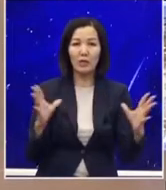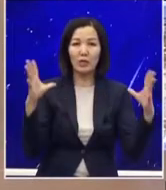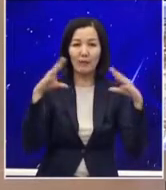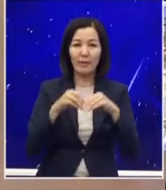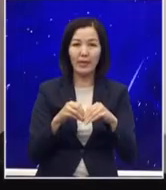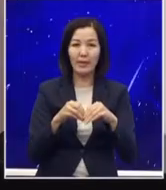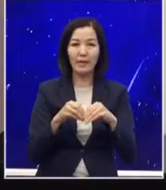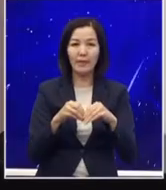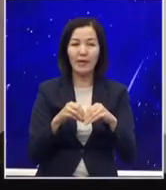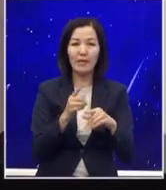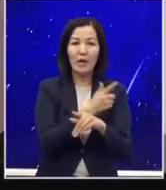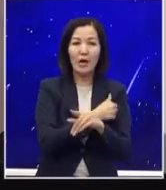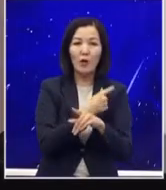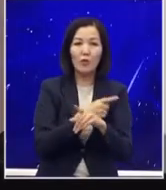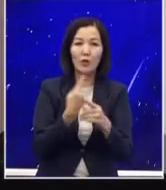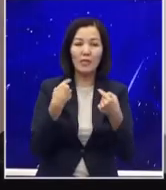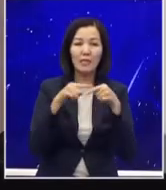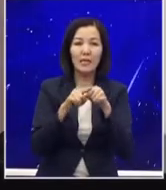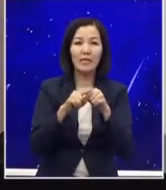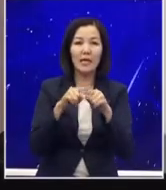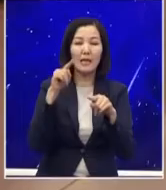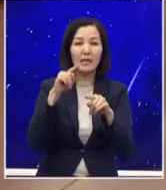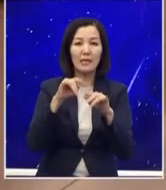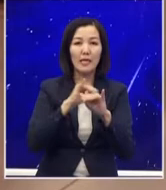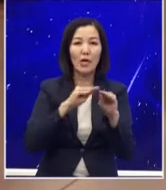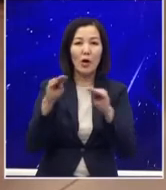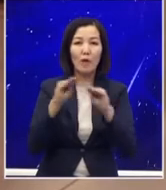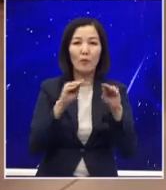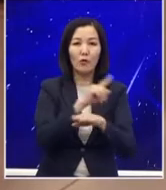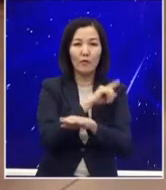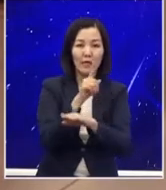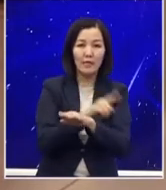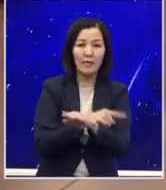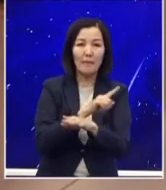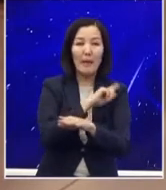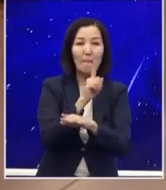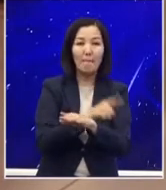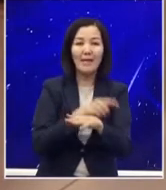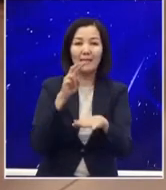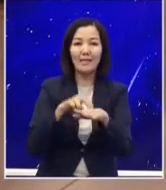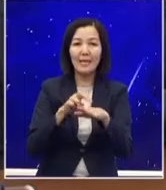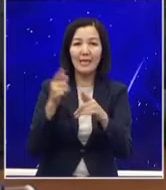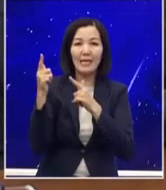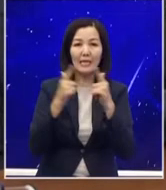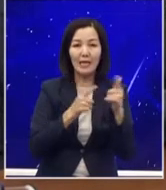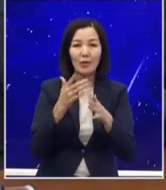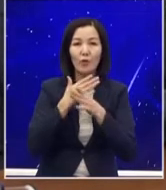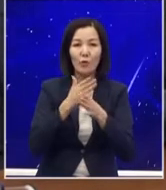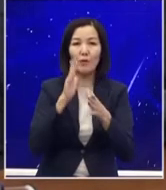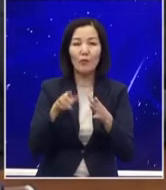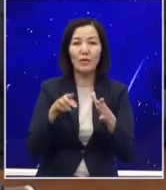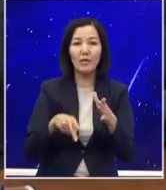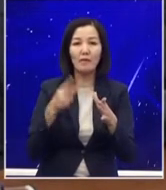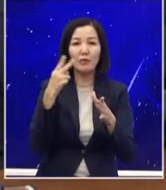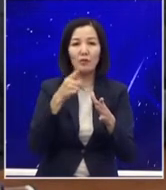аймақ ауруханасының материалдық техникалық базасын нығайтып қана қоймай, мықты кадрлер жасақтауға да негіз болмақ. Ол үшін